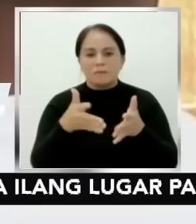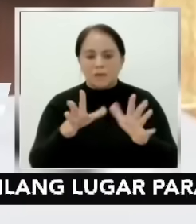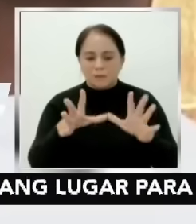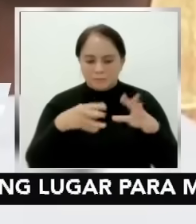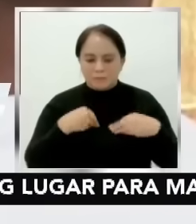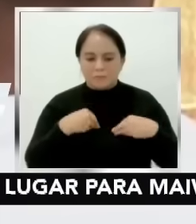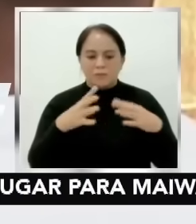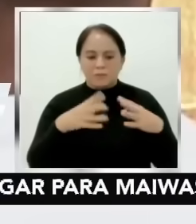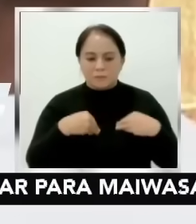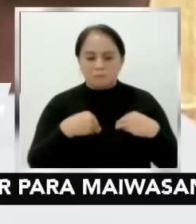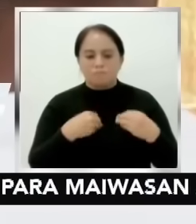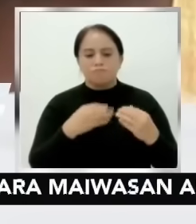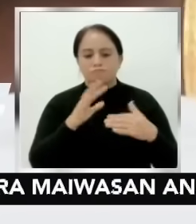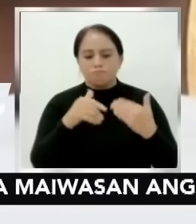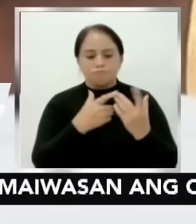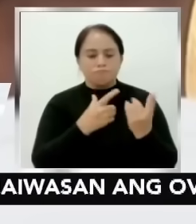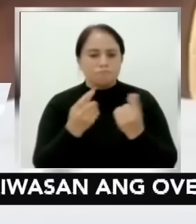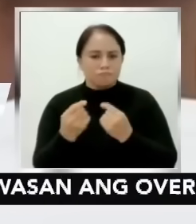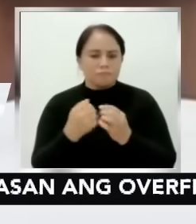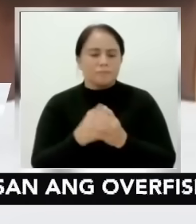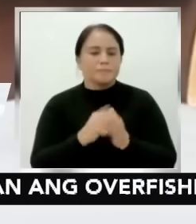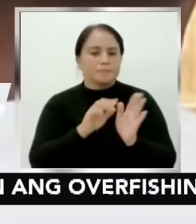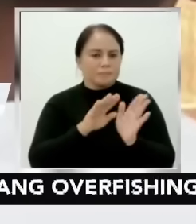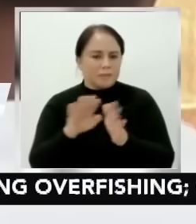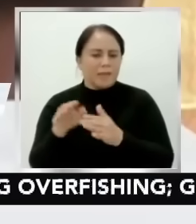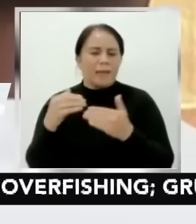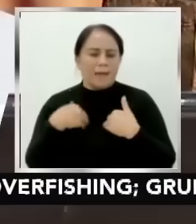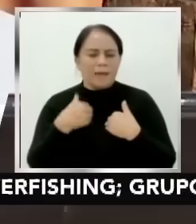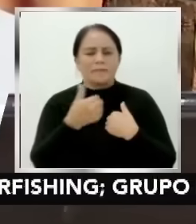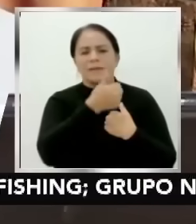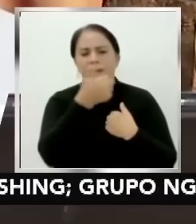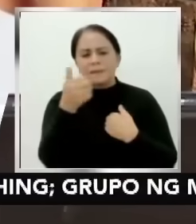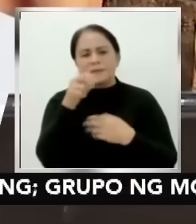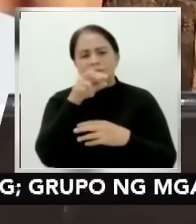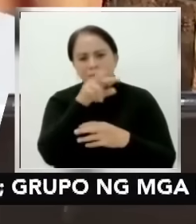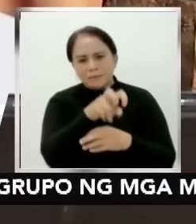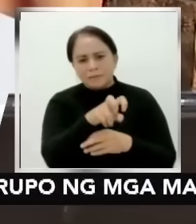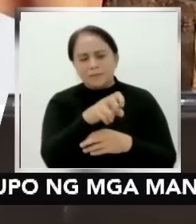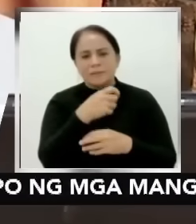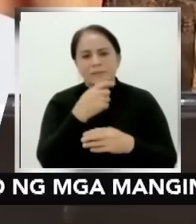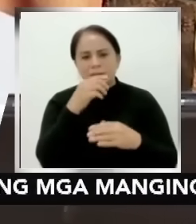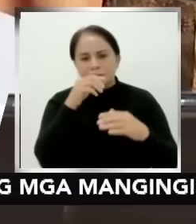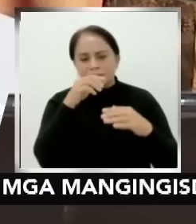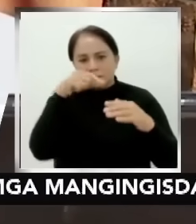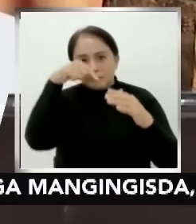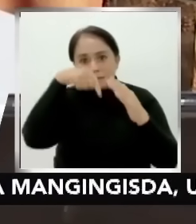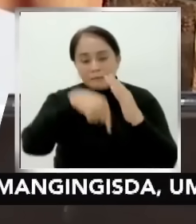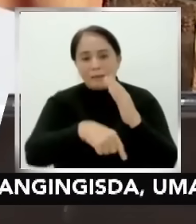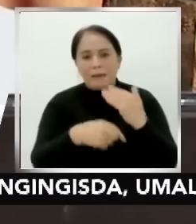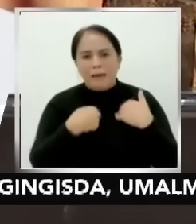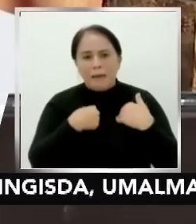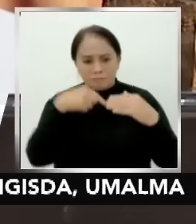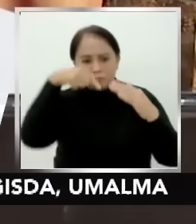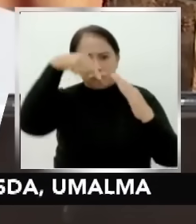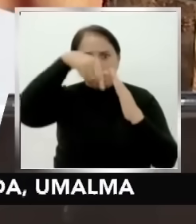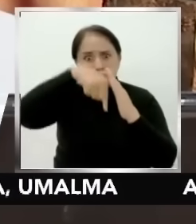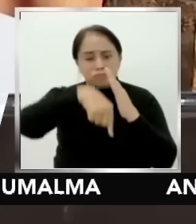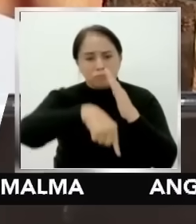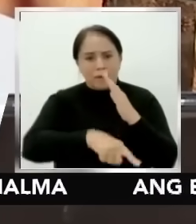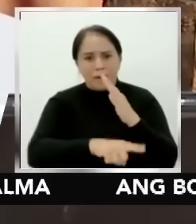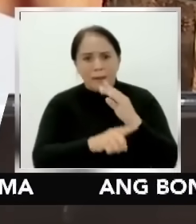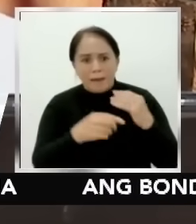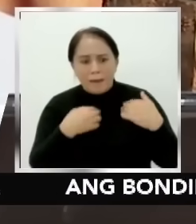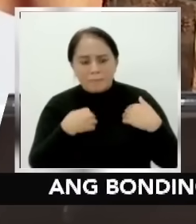niya. Bukod dito, may iba pa raw nakita si Mark. Sa ilalim, may mga underground na mga hindi nila alam.